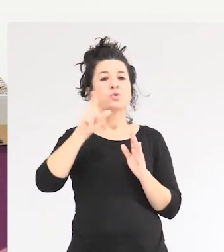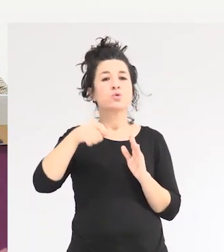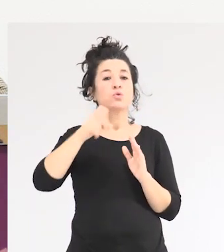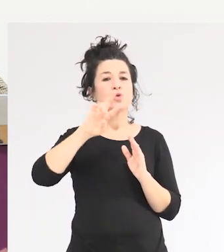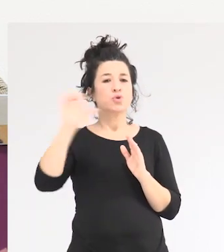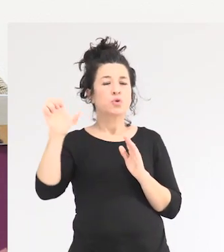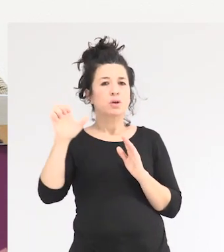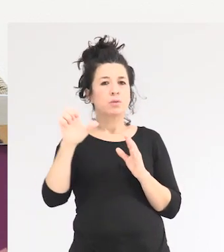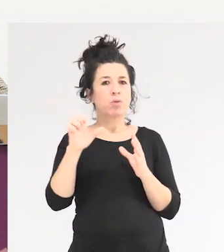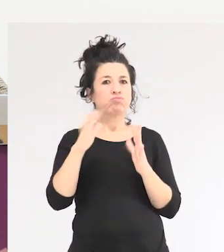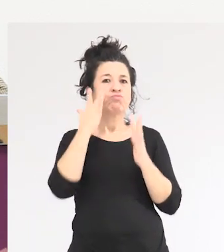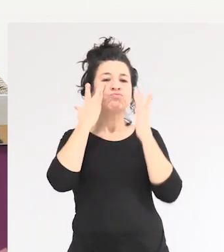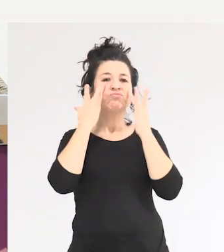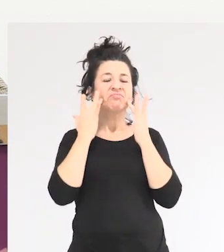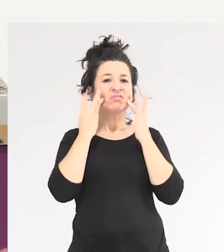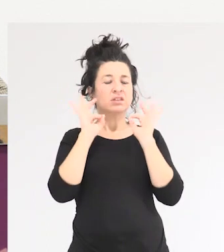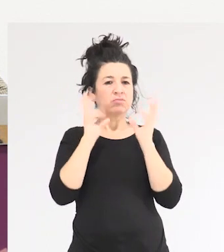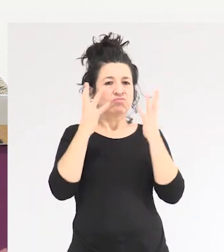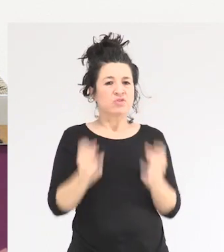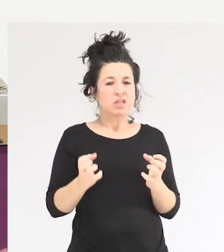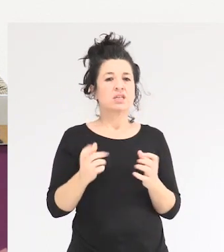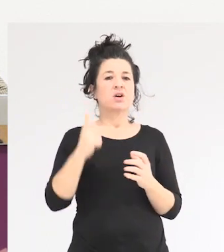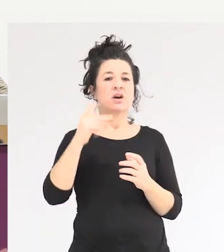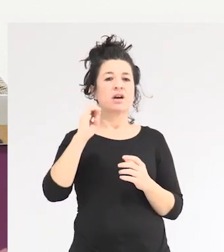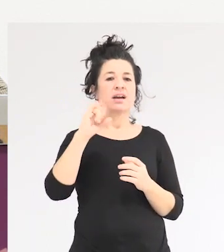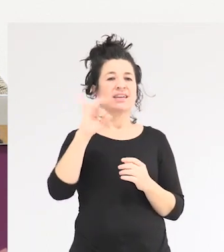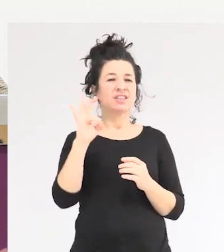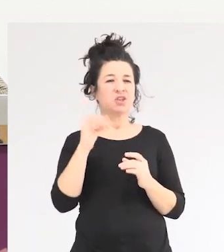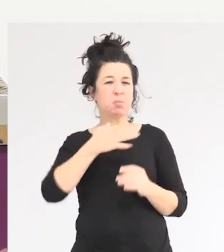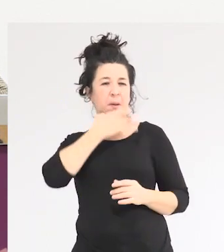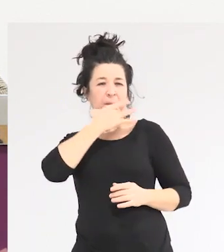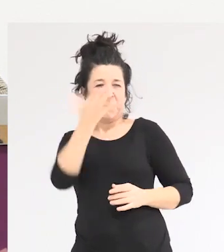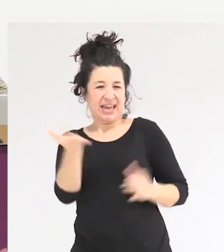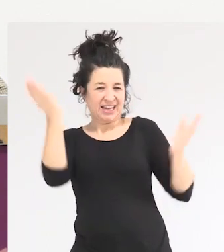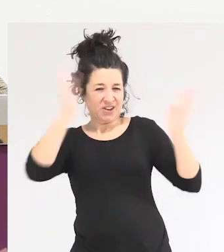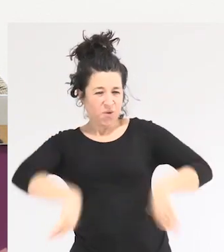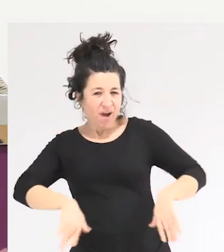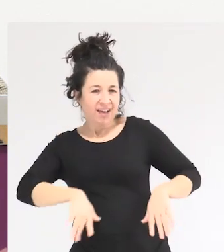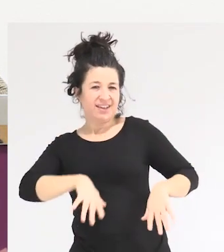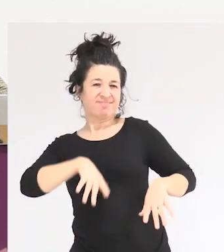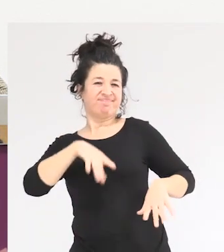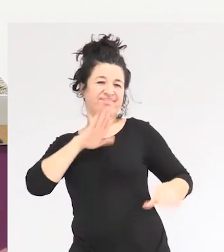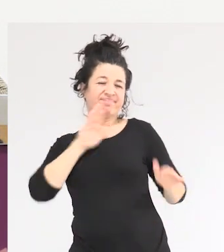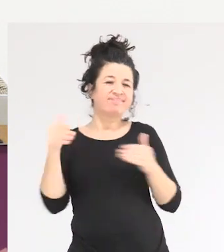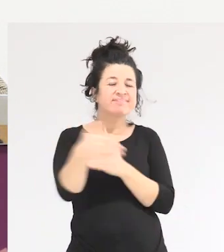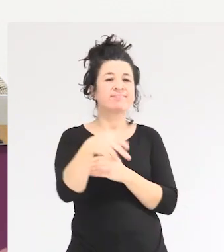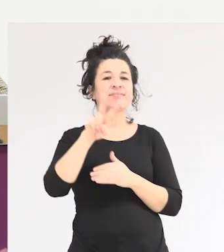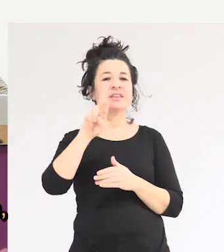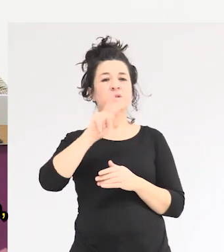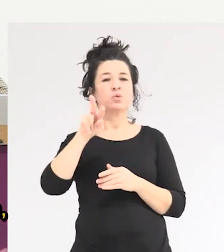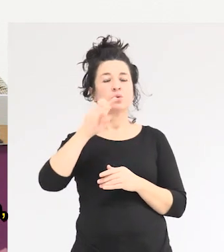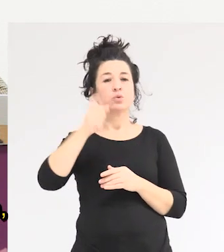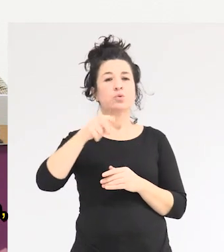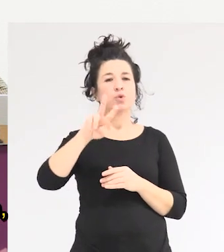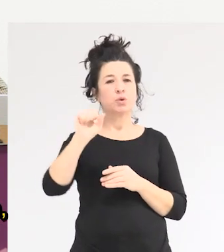lehorra. Katixerena ikusten zuen lotsagabea eta zinikoa. Eta Uxuerena ikusten zuen hotza eta zorrotza. Neri